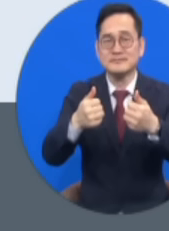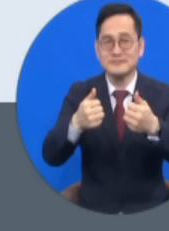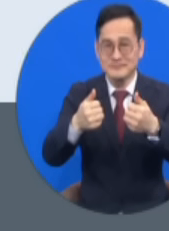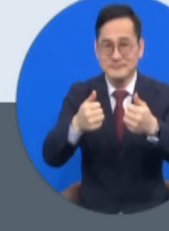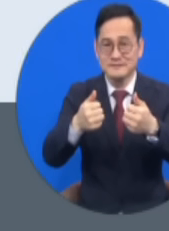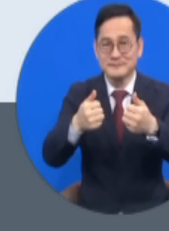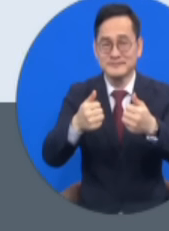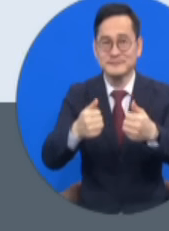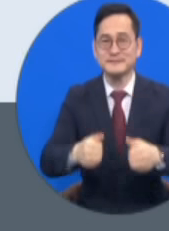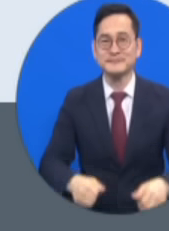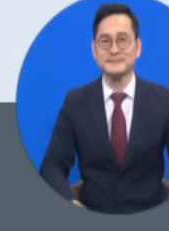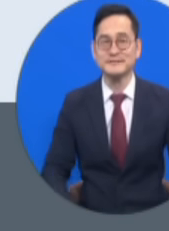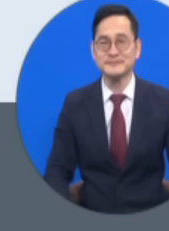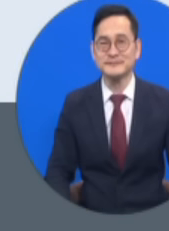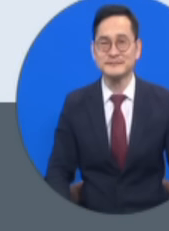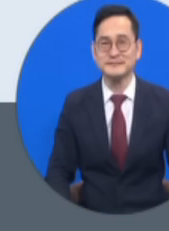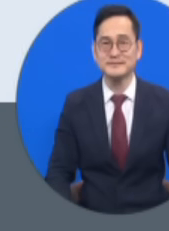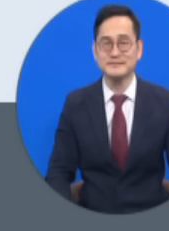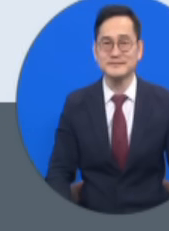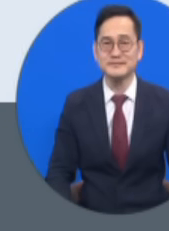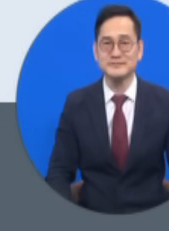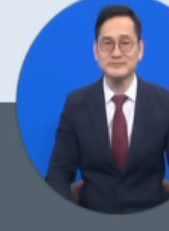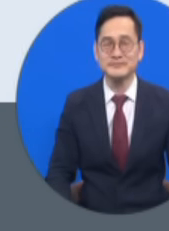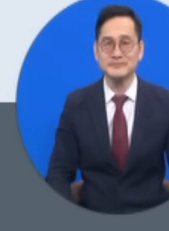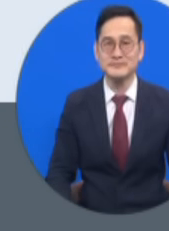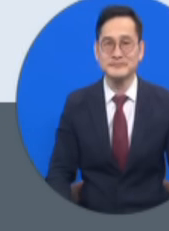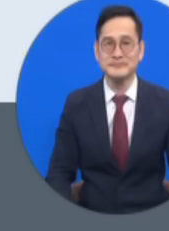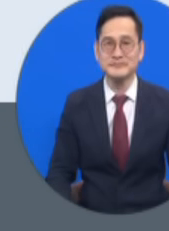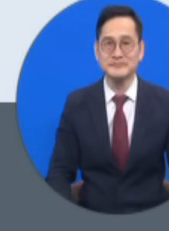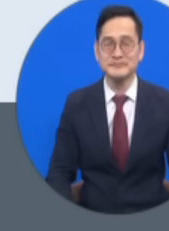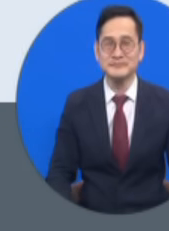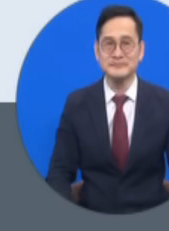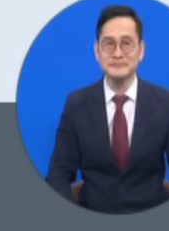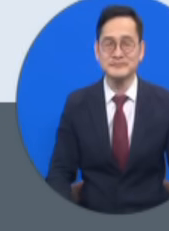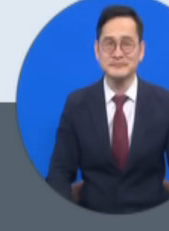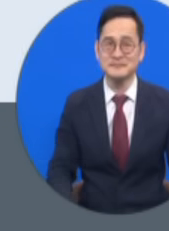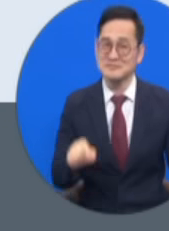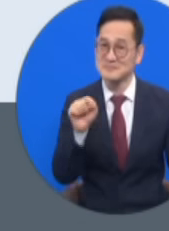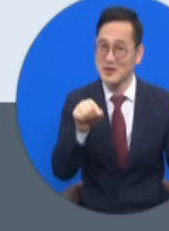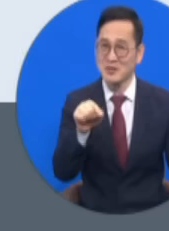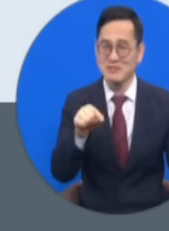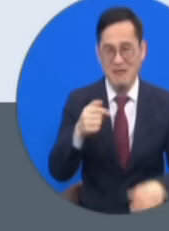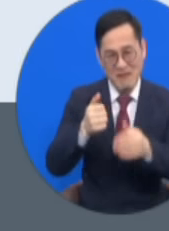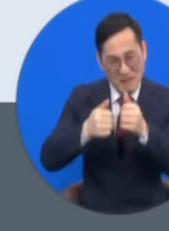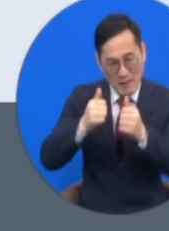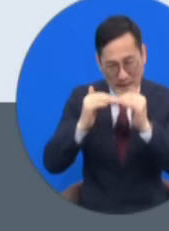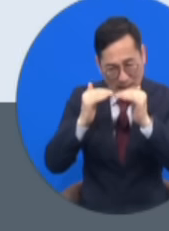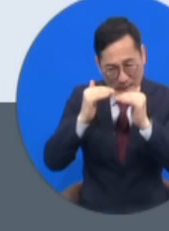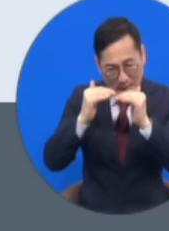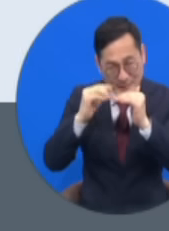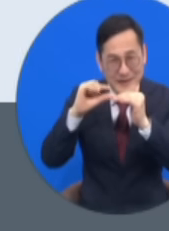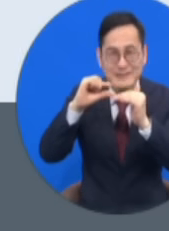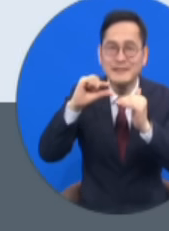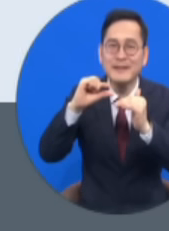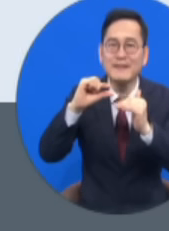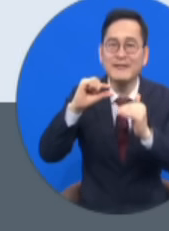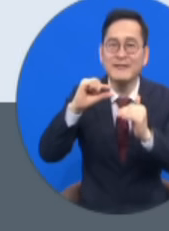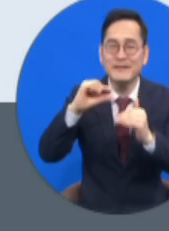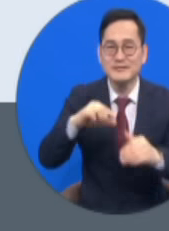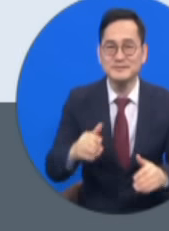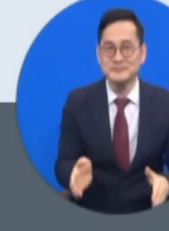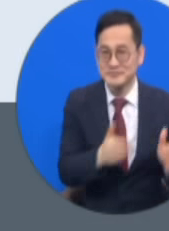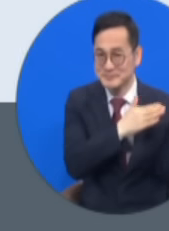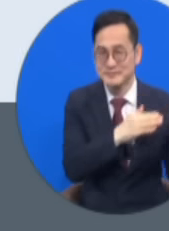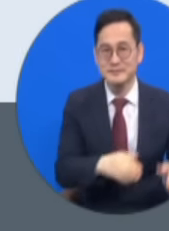2%포인트 차이, 오차범위 내 접전 양상. 역시 이곳 역시 한강벨트 접전지에 들어갑니다. 또 다른 곳으로 가봅니다.